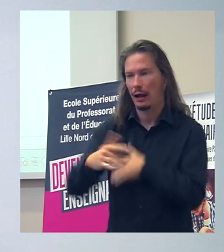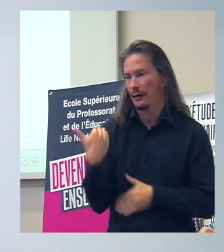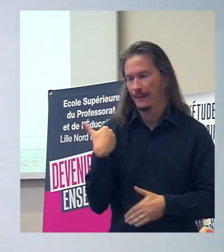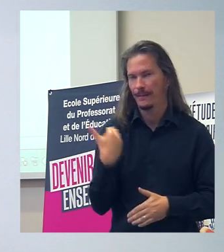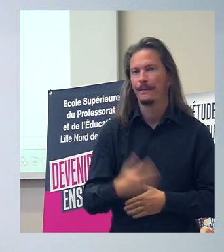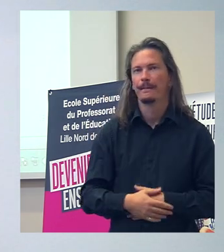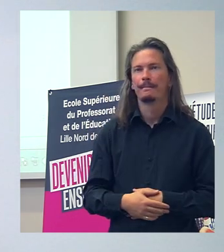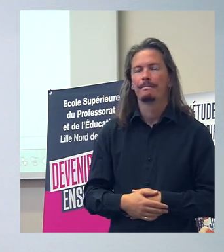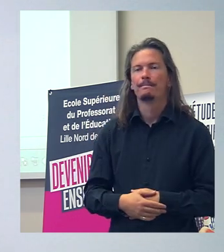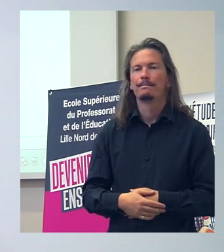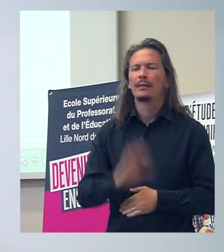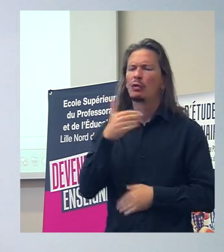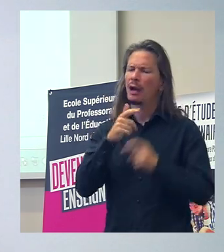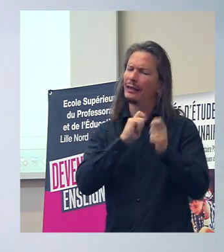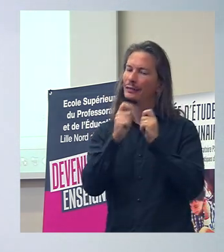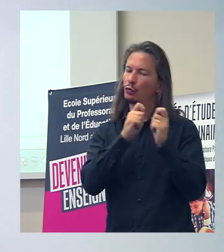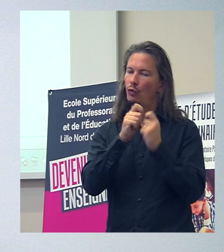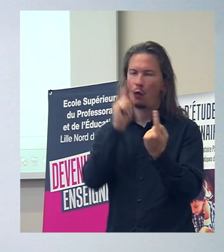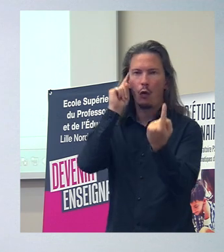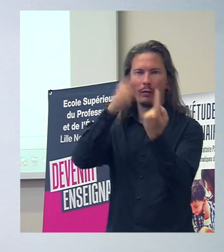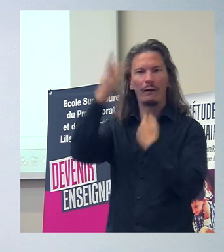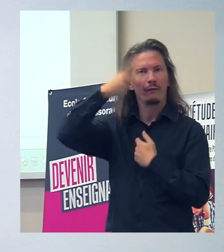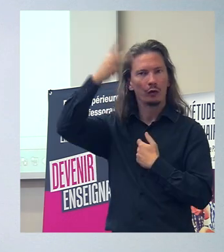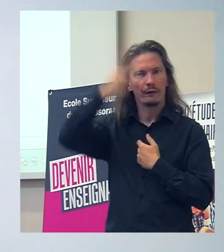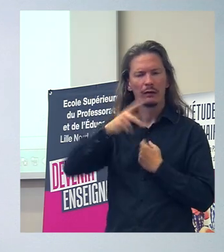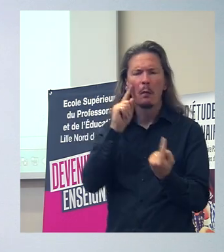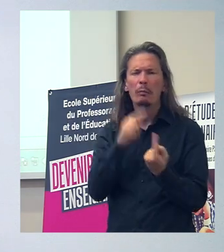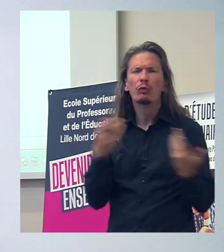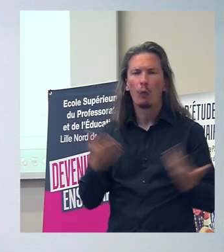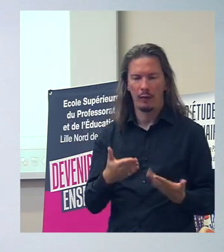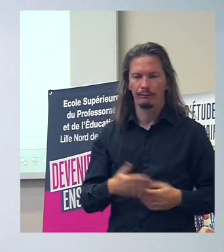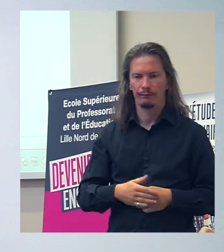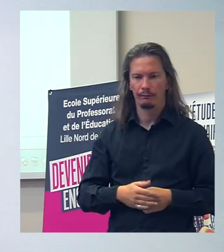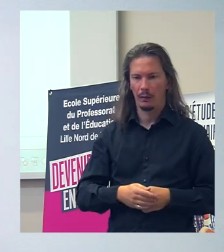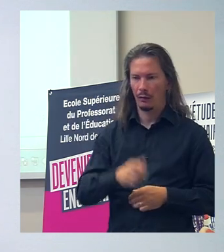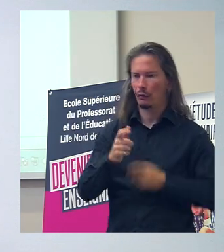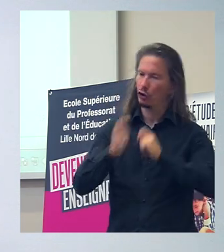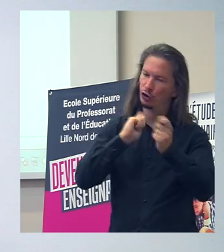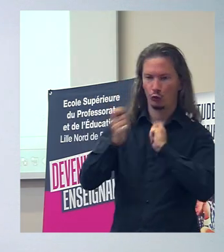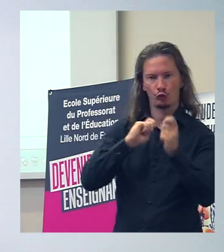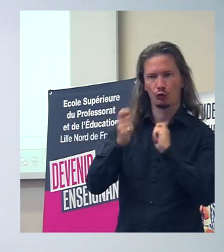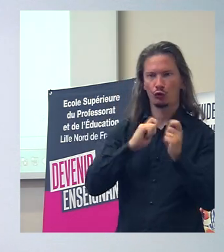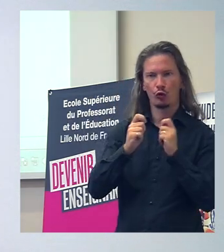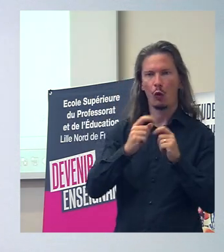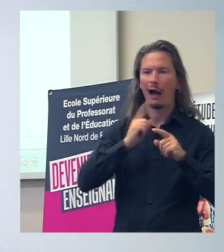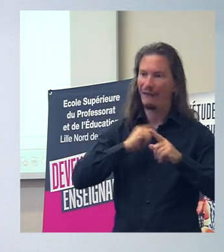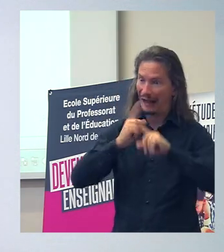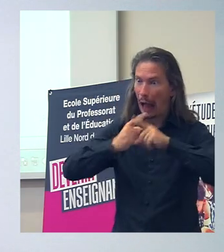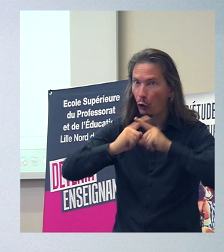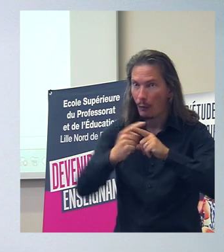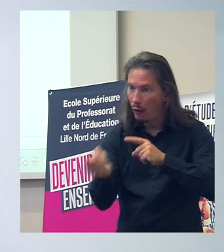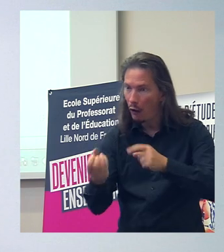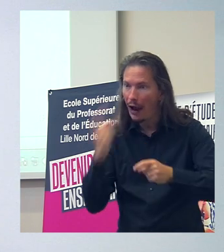Donc, la discussion à visée philosophique a pour but de faire s'exprimer par une discussion argumentée